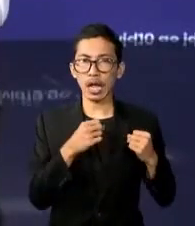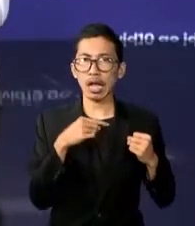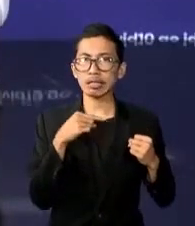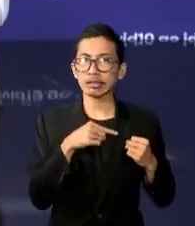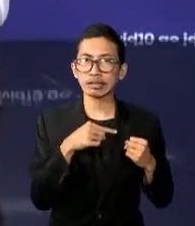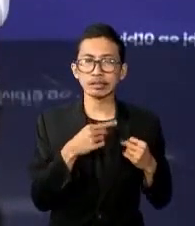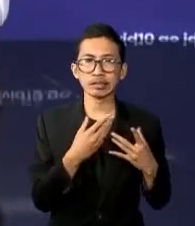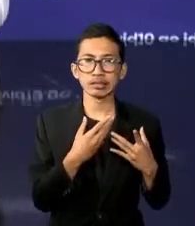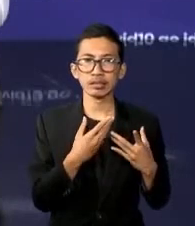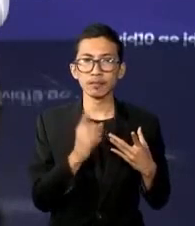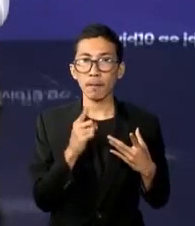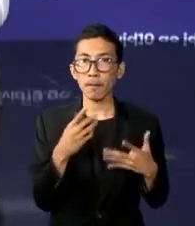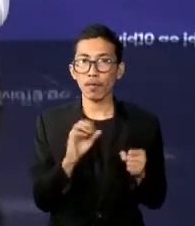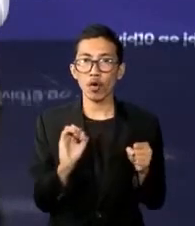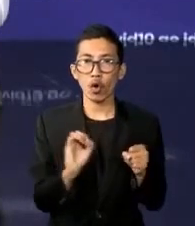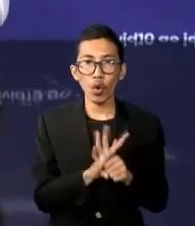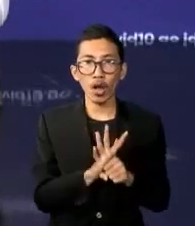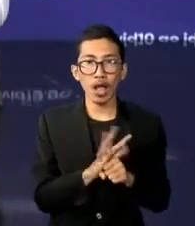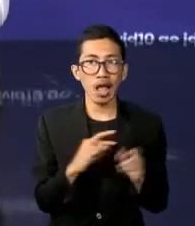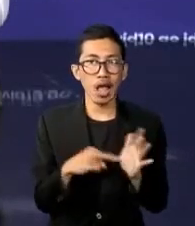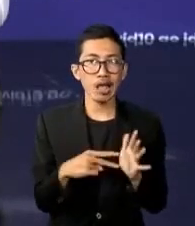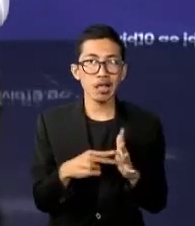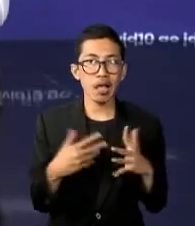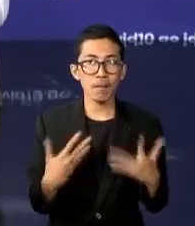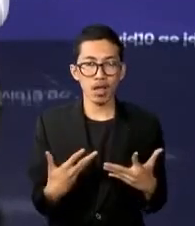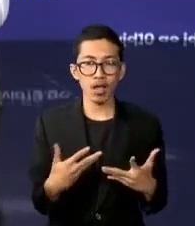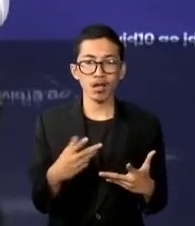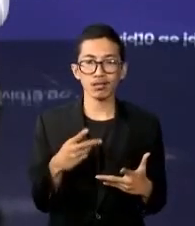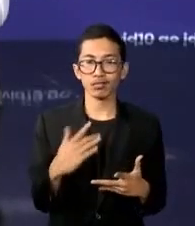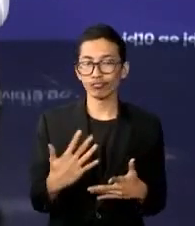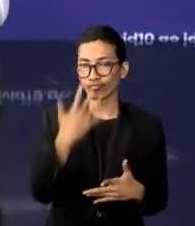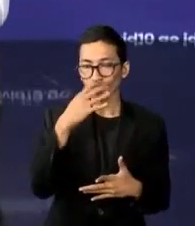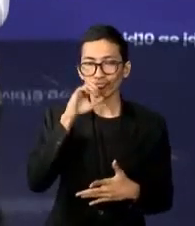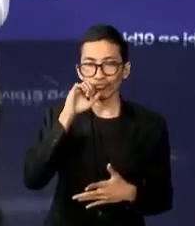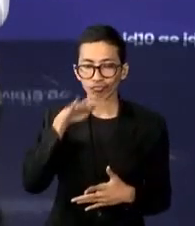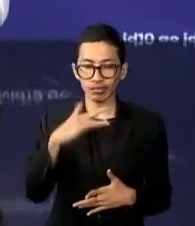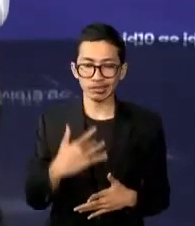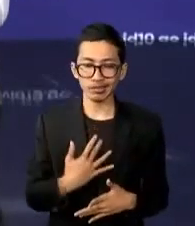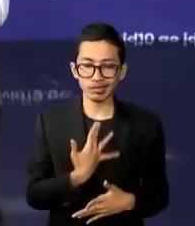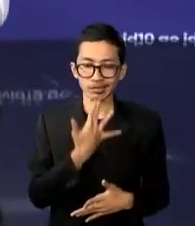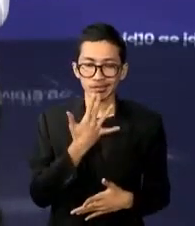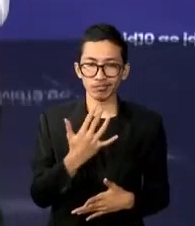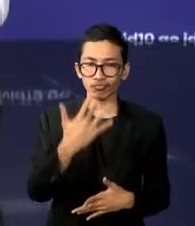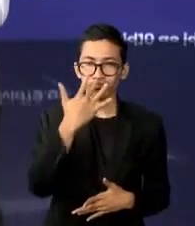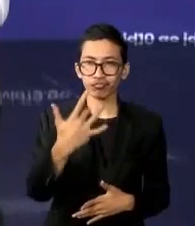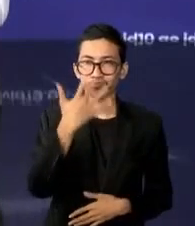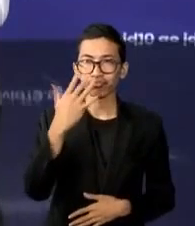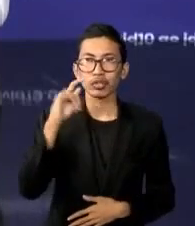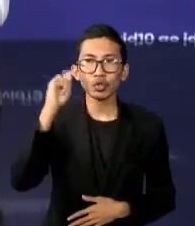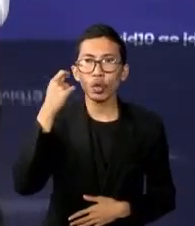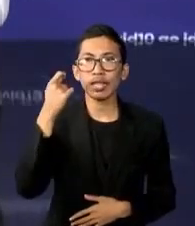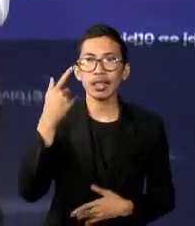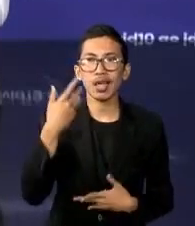peradangan akibat sarcov 2 maka oksigen akan terganggu masuk ke dalam darah akhirnya tubuh kekurangan oksigen dan inilah